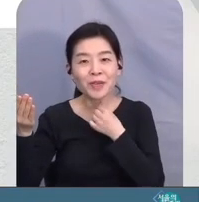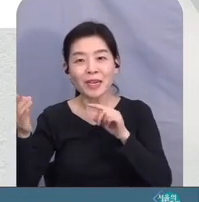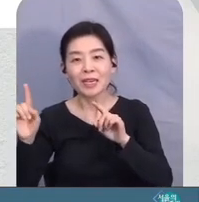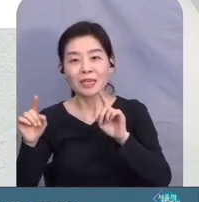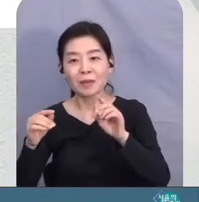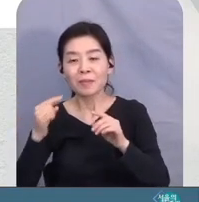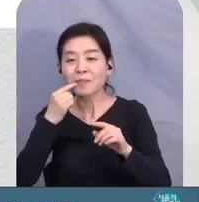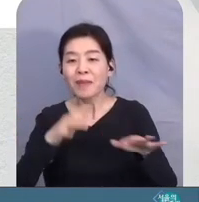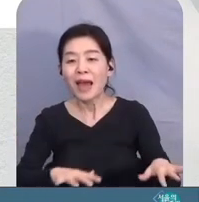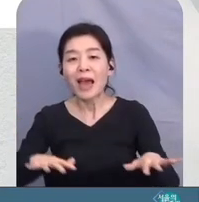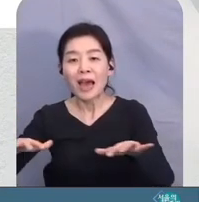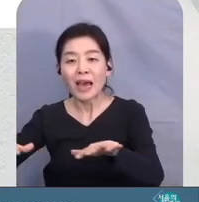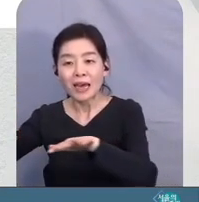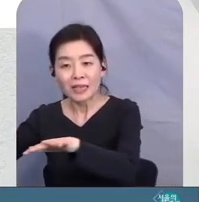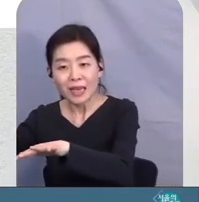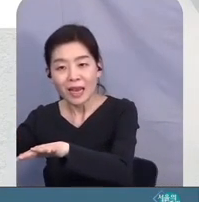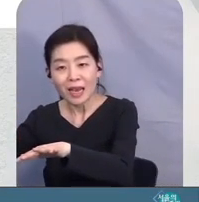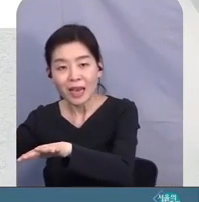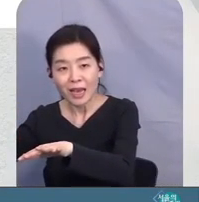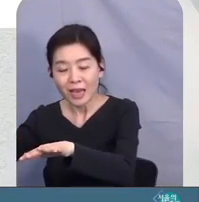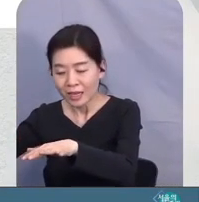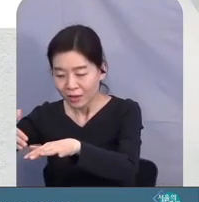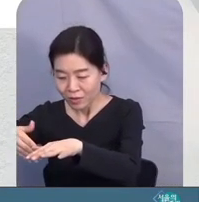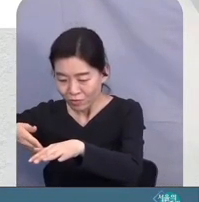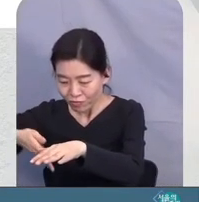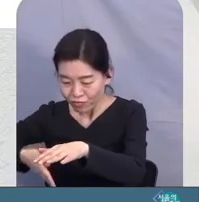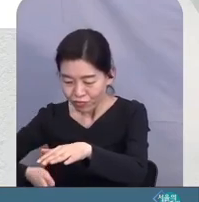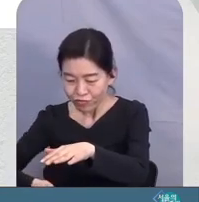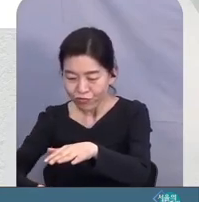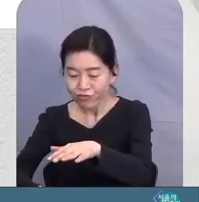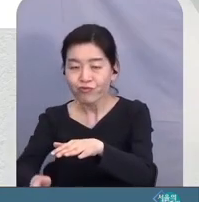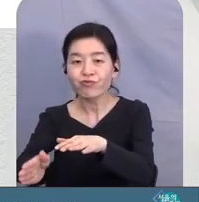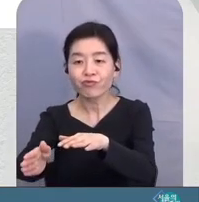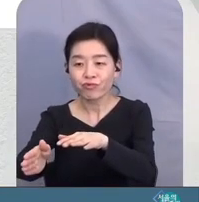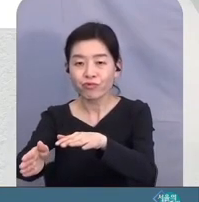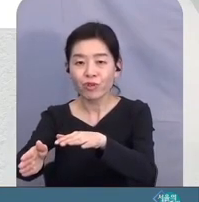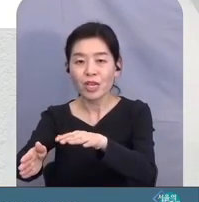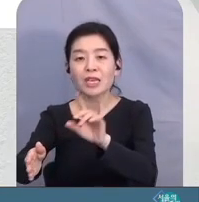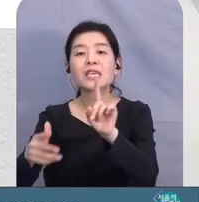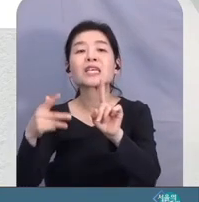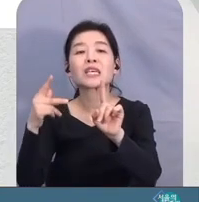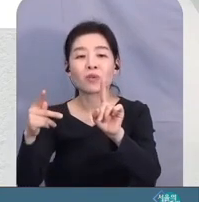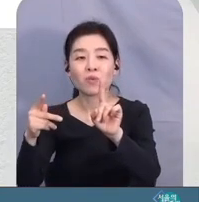바다로 배출구가 1km 쫙 나가 있어요. 왜 터널을 팠을까요?